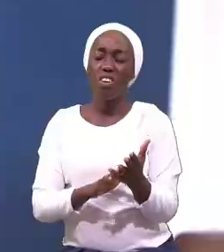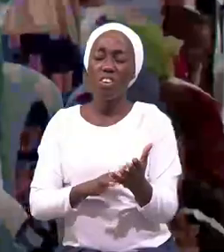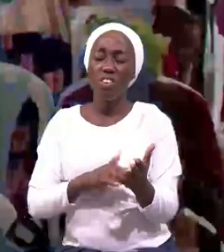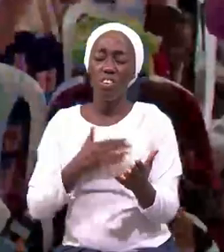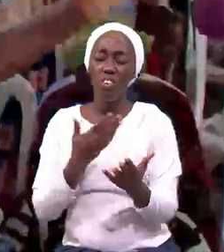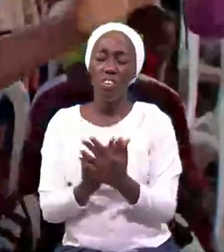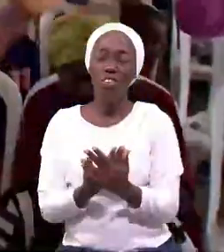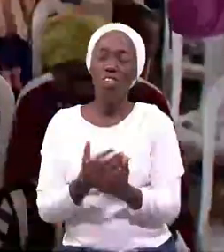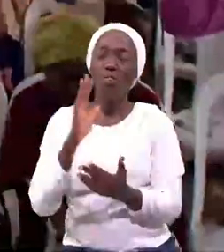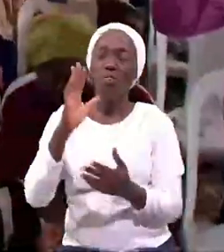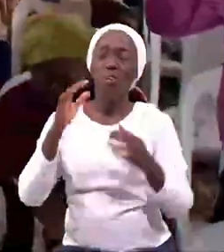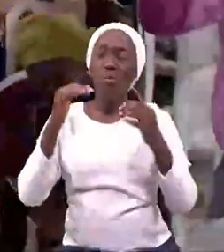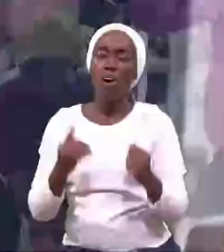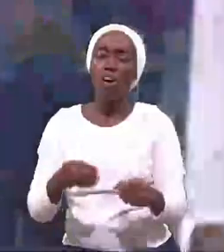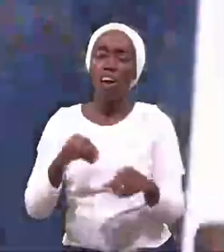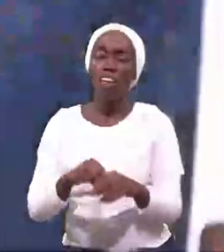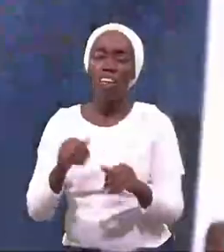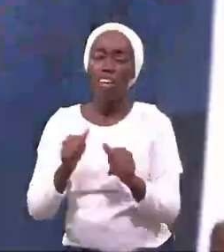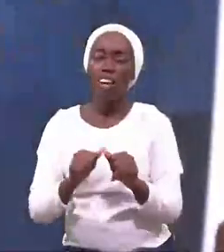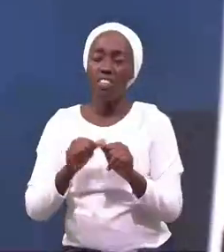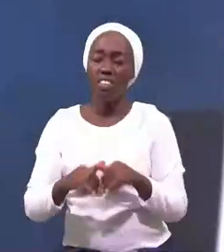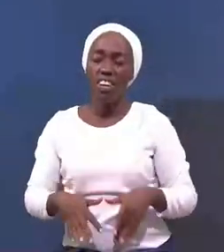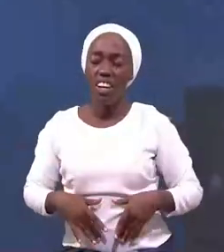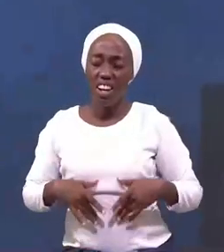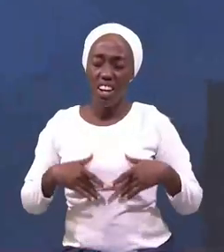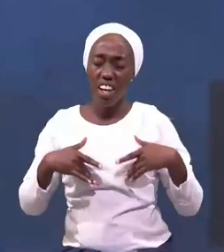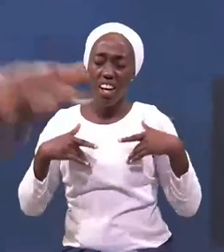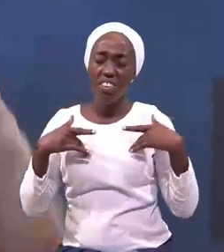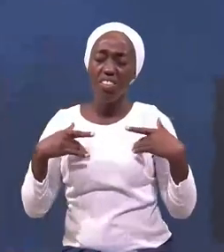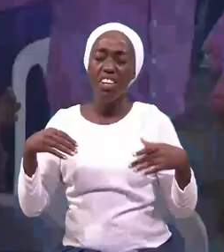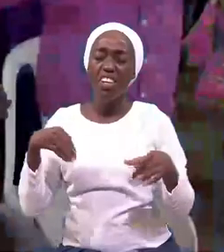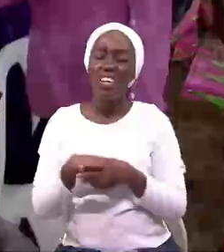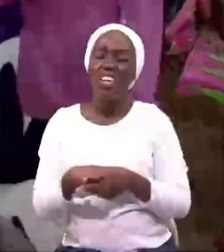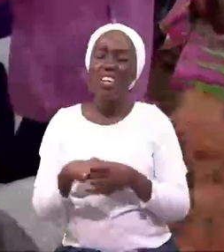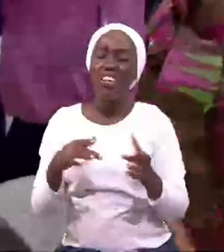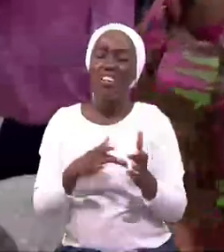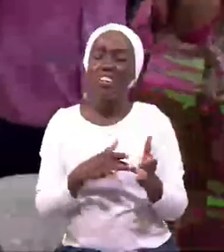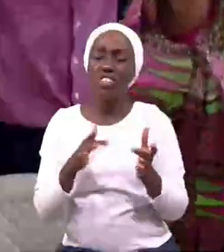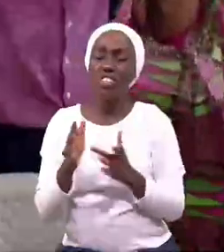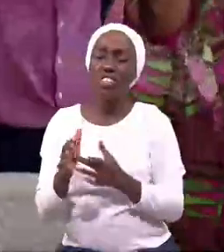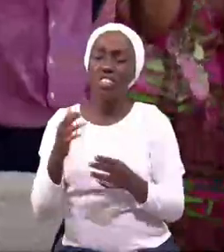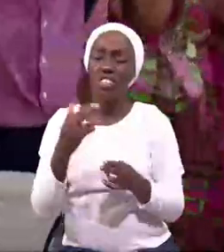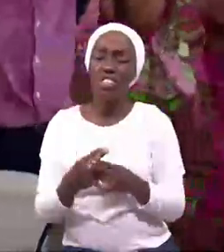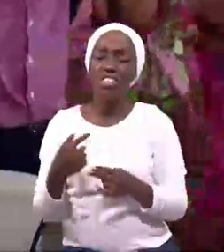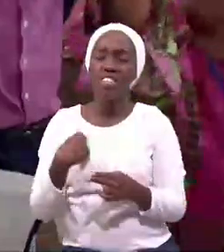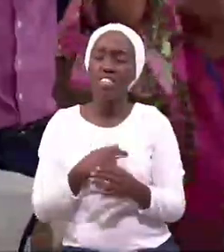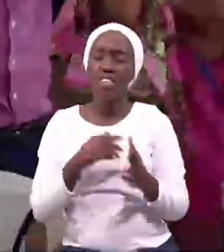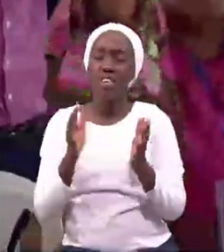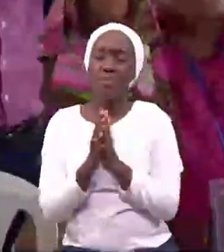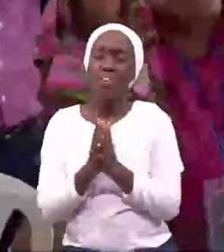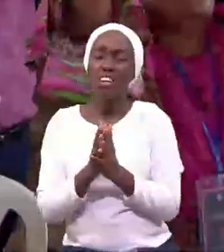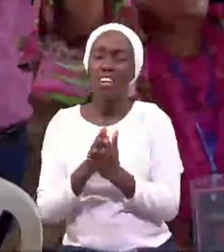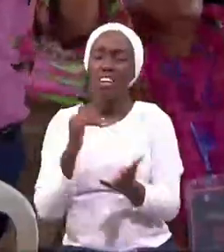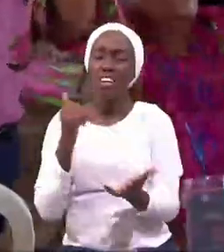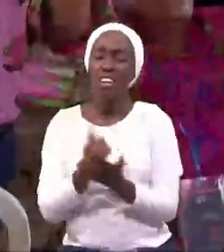Confirme ta puissance dans chaque vie. Au nom de Jésus, nous prions.